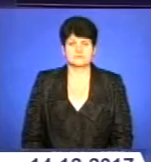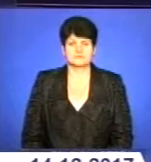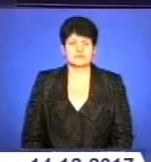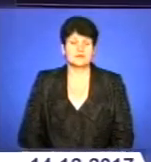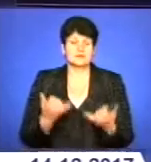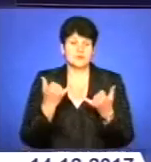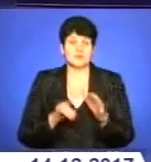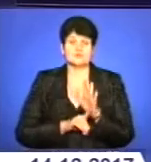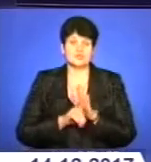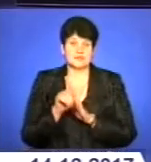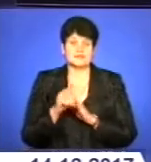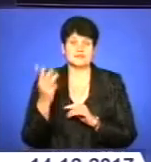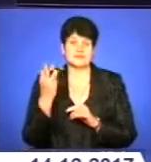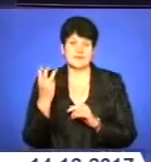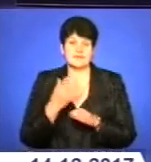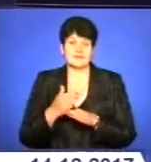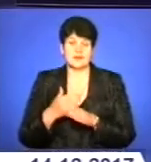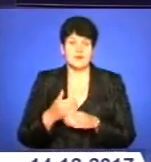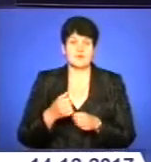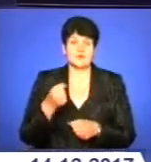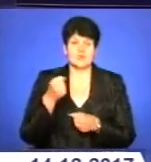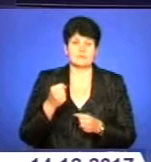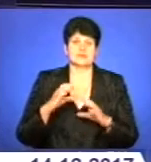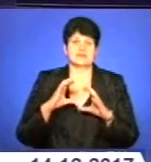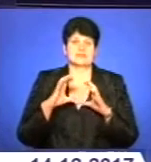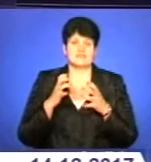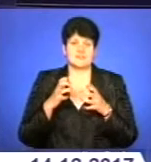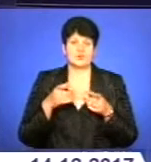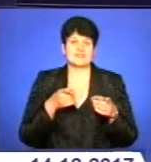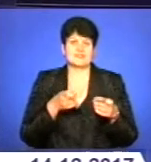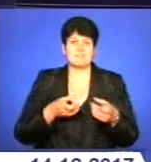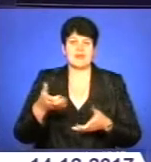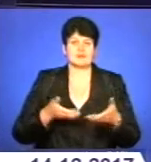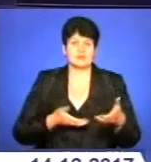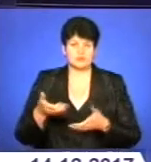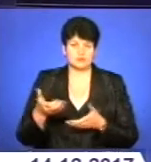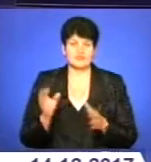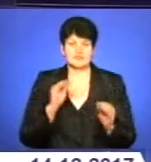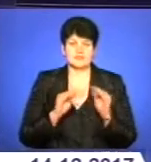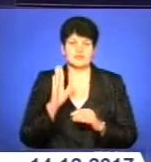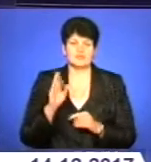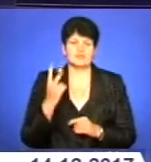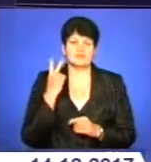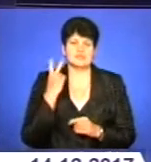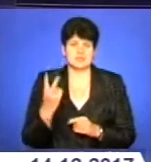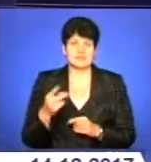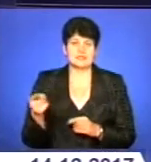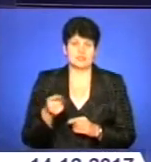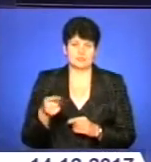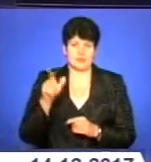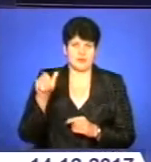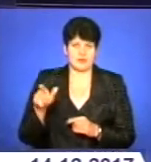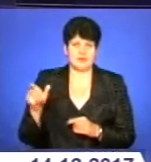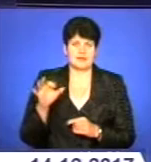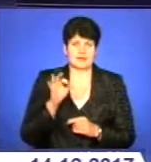Сьогодні розпочинається третій етап Кубка світу з біатлону. У складі збірної України виступлять дві вихованки тернопільського біатлону.